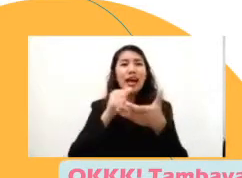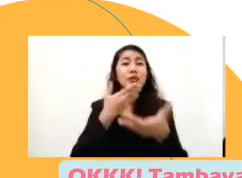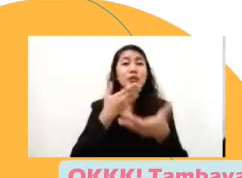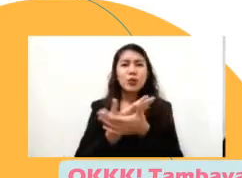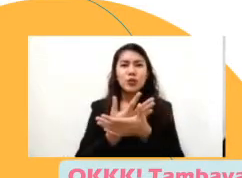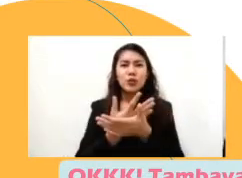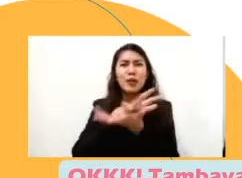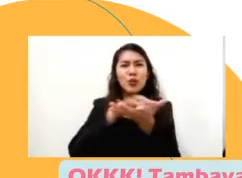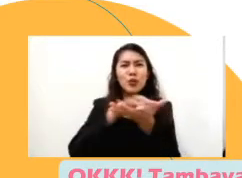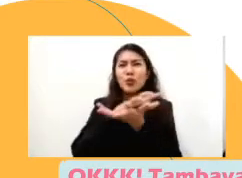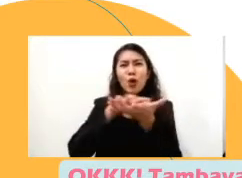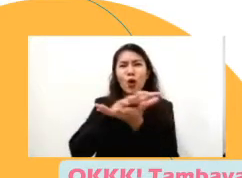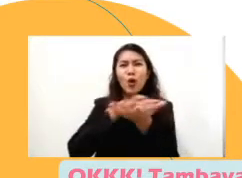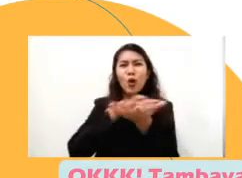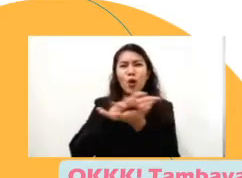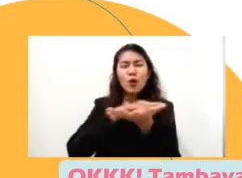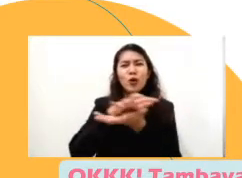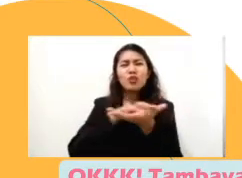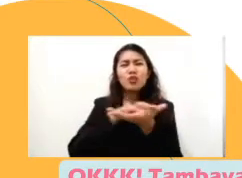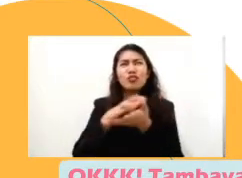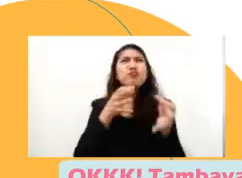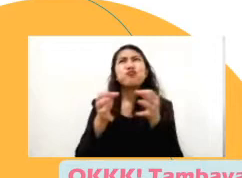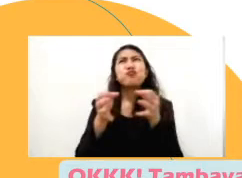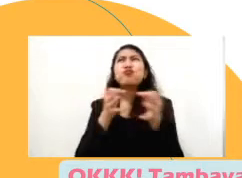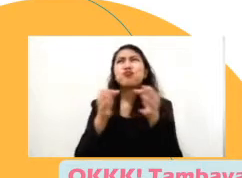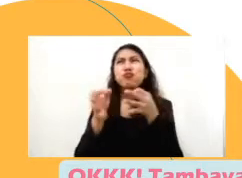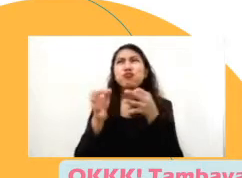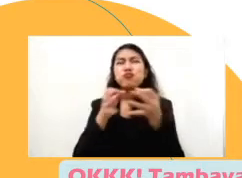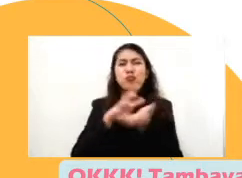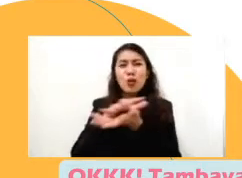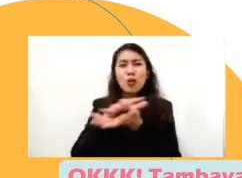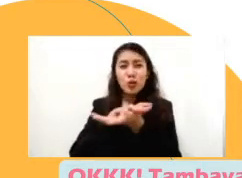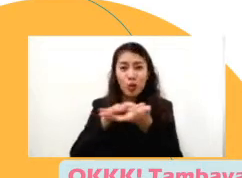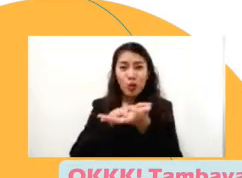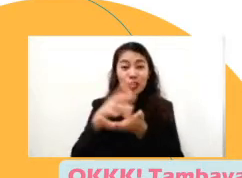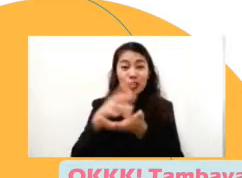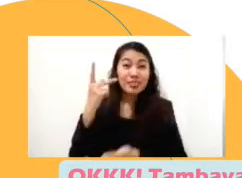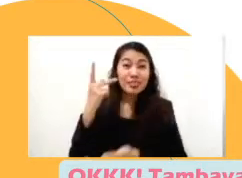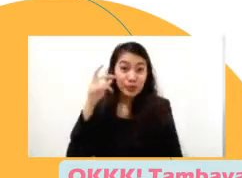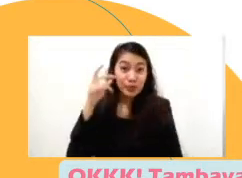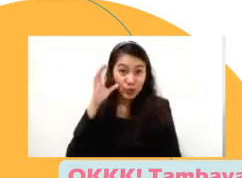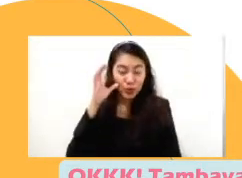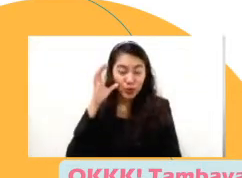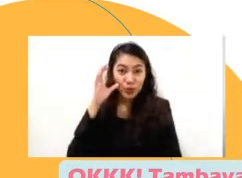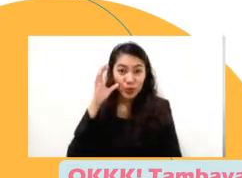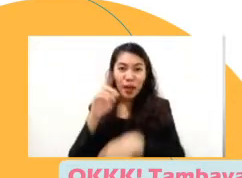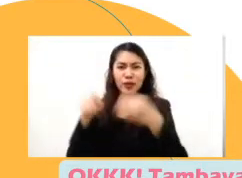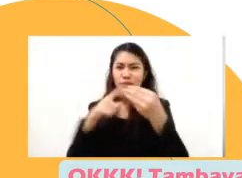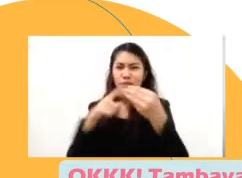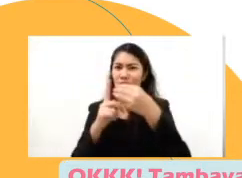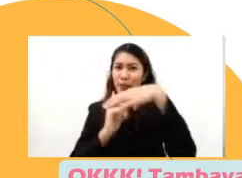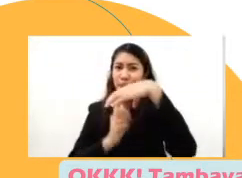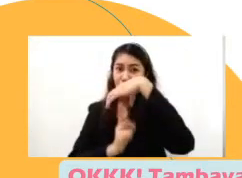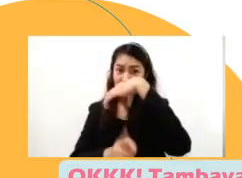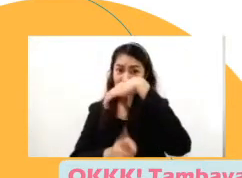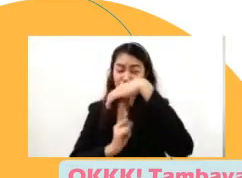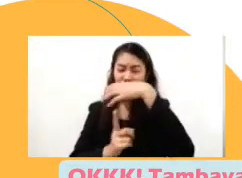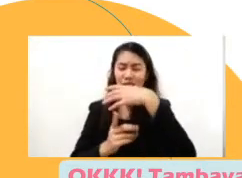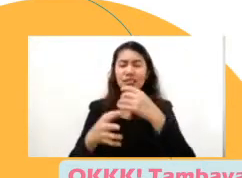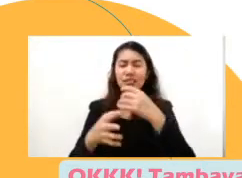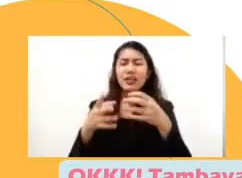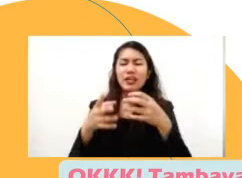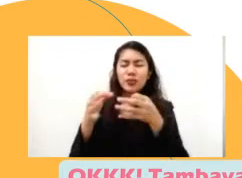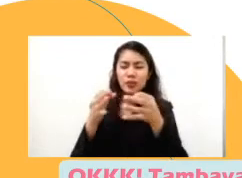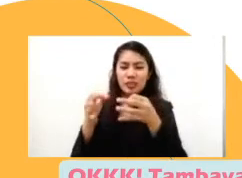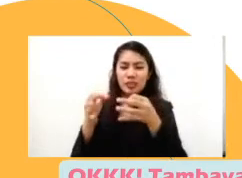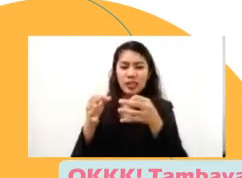magulo, pero suddenly, nagkaroon ng somehow coherence din. At naging kanta siya. Paano siya naging kanta?